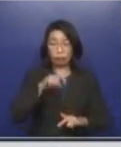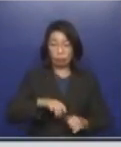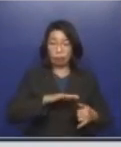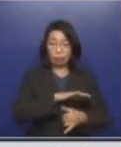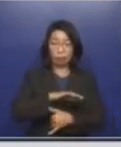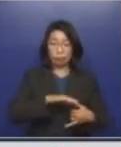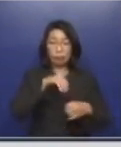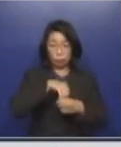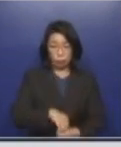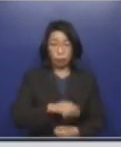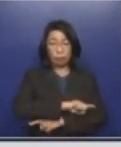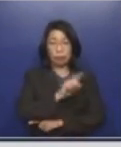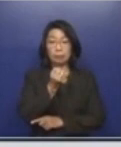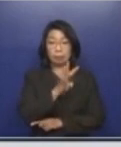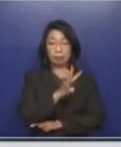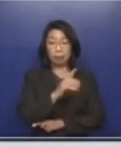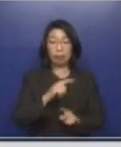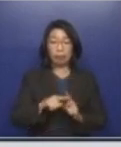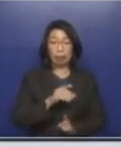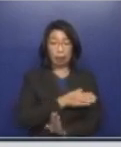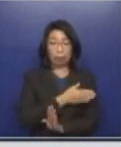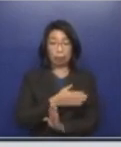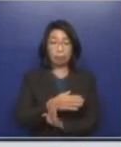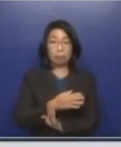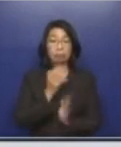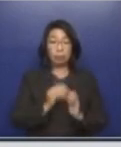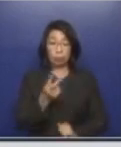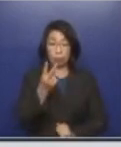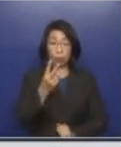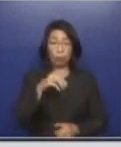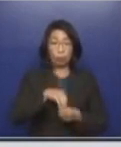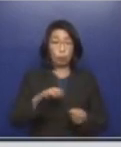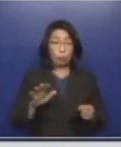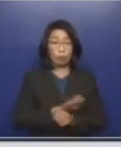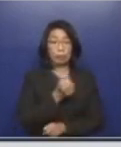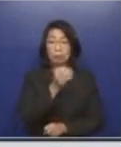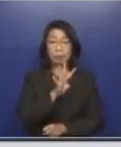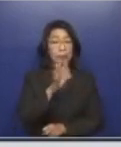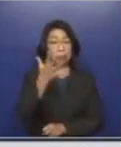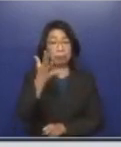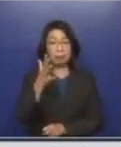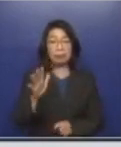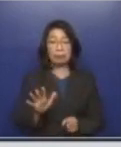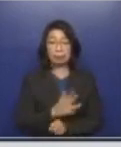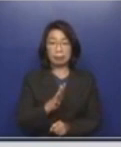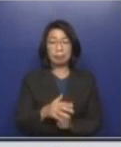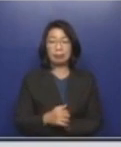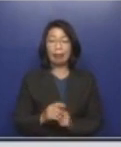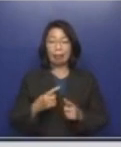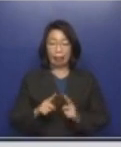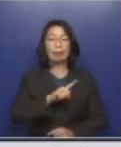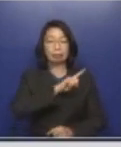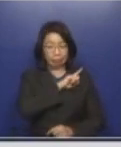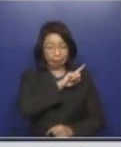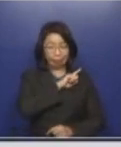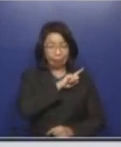กันในนิวซีแลนด์14วันแต่อยู่ไม่ครบครับแค่2รายครับไม่มีใครติดไม่มีใครเป็นเลยครับแต่ด้วยความรับผิดช